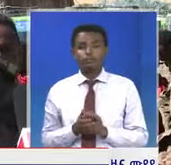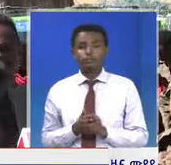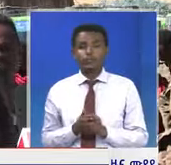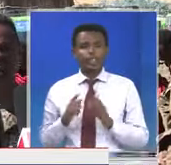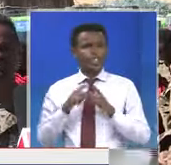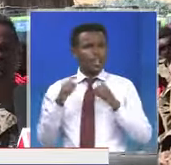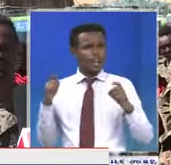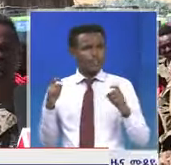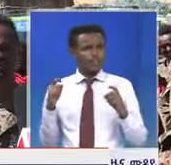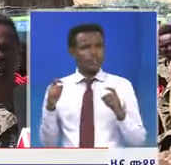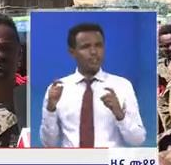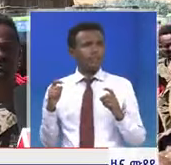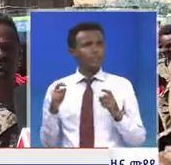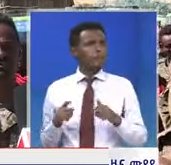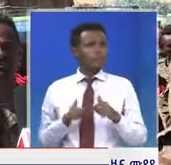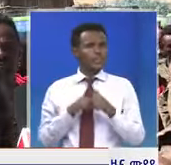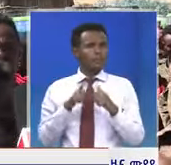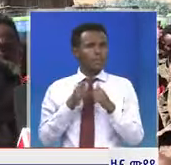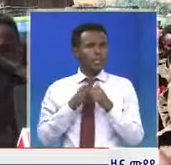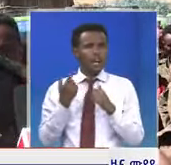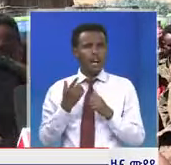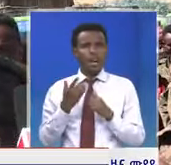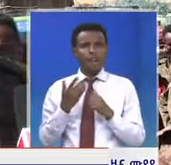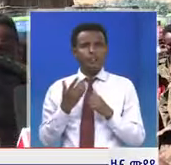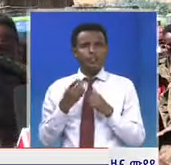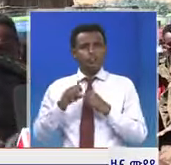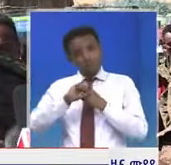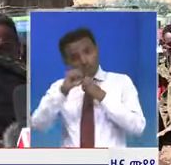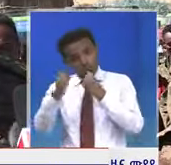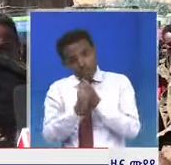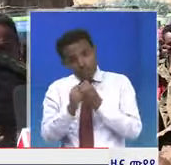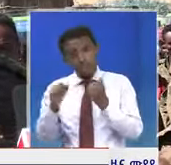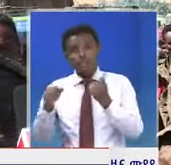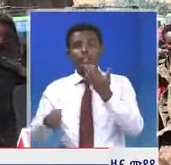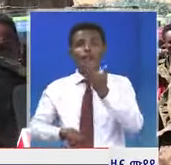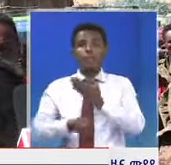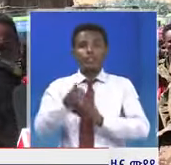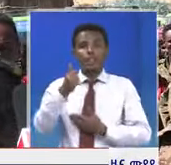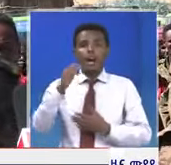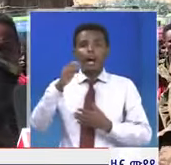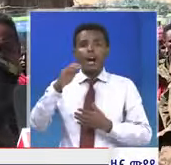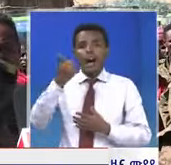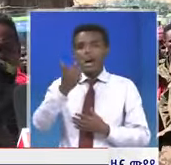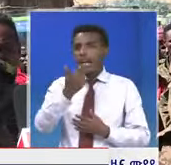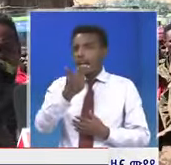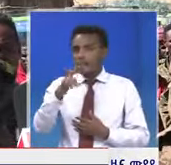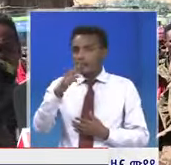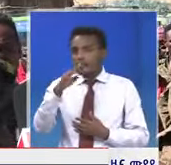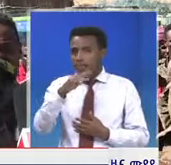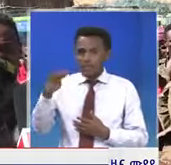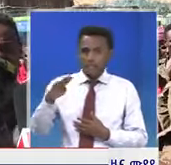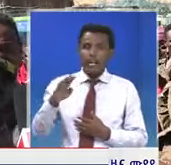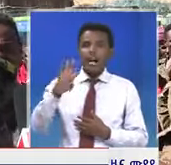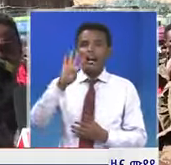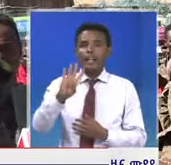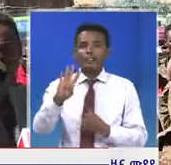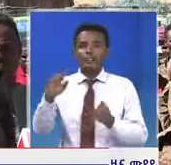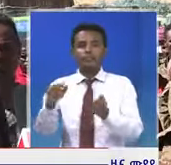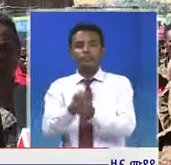ጠላት መጀመሪያ አከካሪ የተመታው አርሚ 4ን በመደምሰስ ነው።